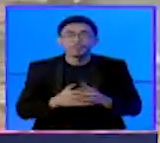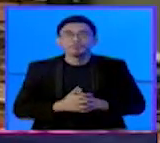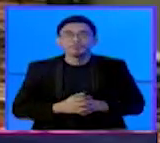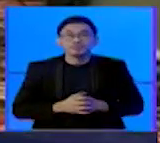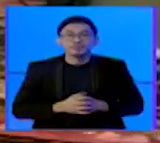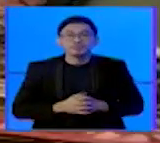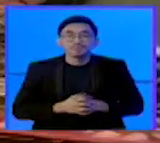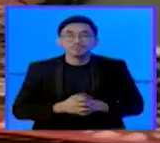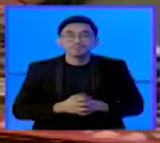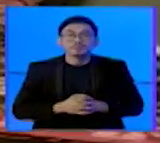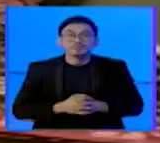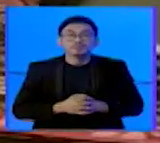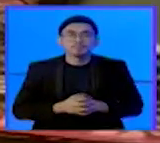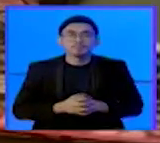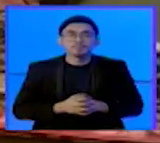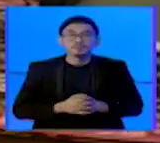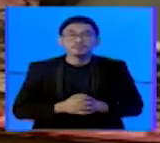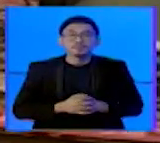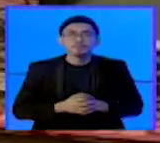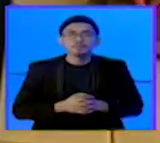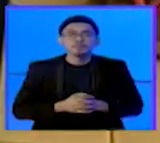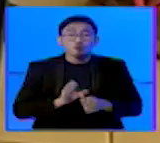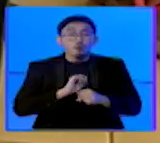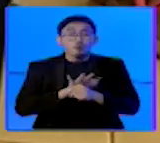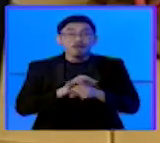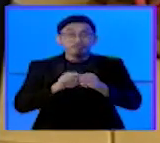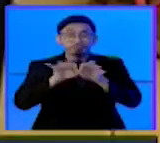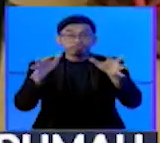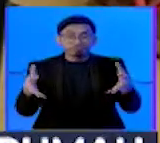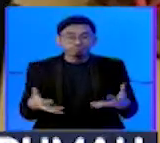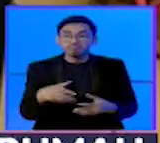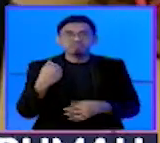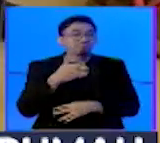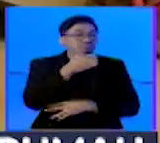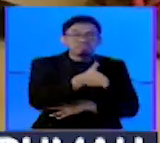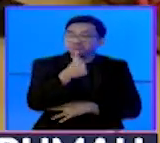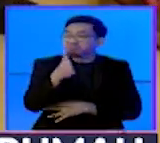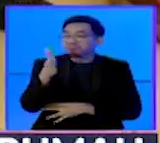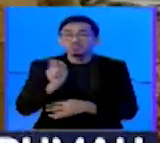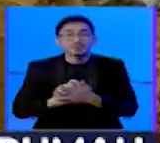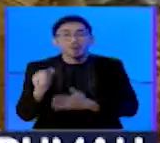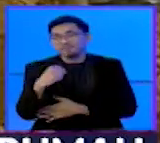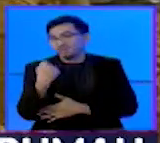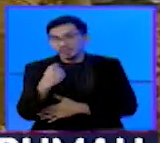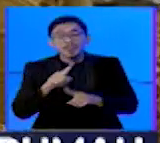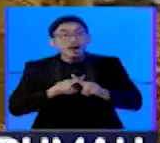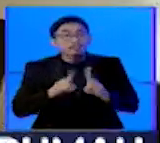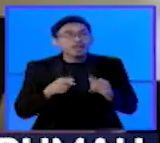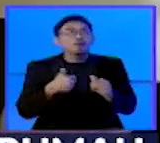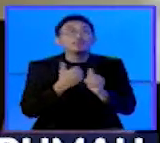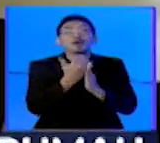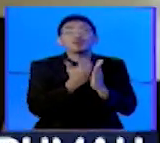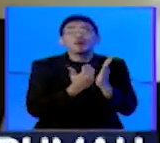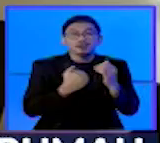sedih. Pandemi COVID-19 membatasi ruang gerak siswa di ibu kota, mengikuti proses kegiatan belajar, ujian